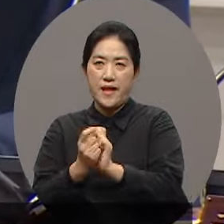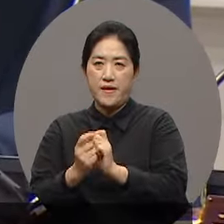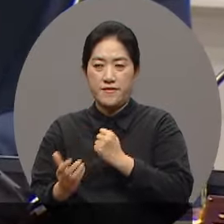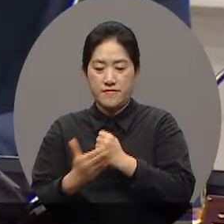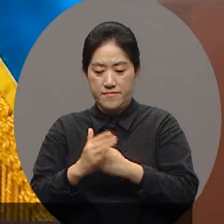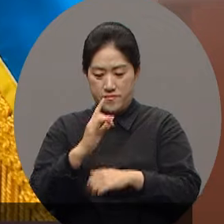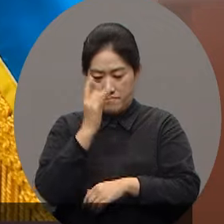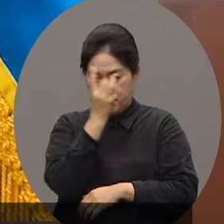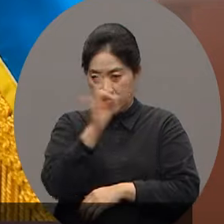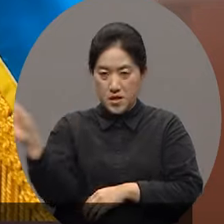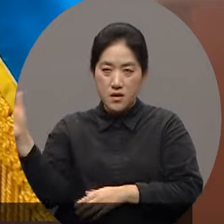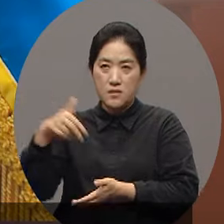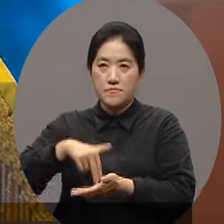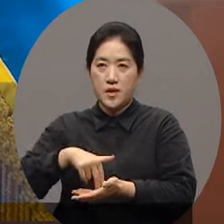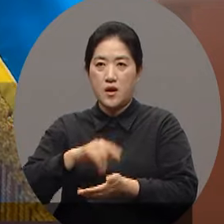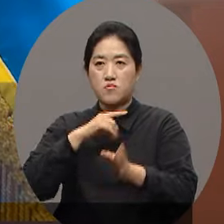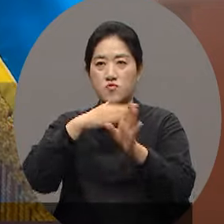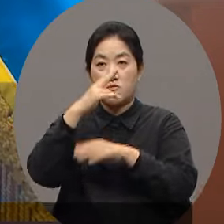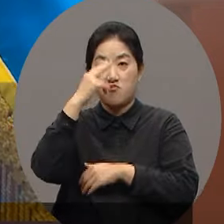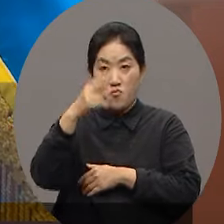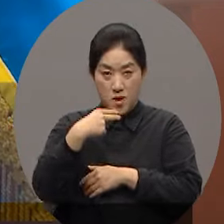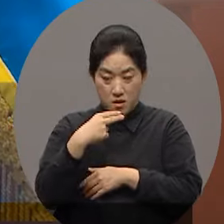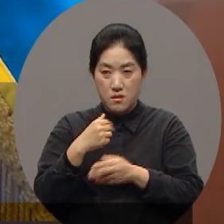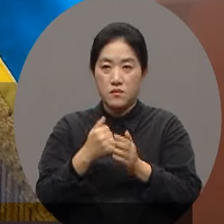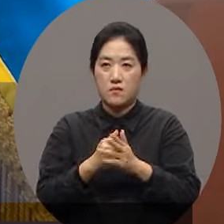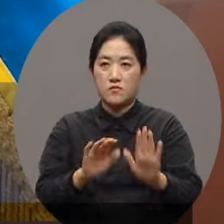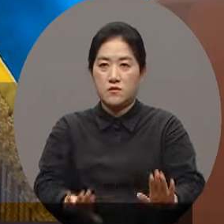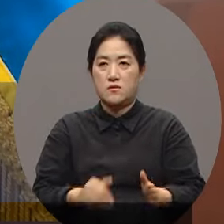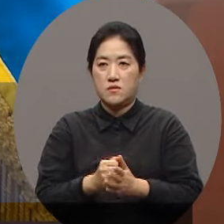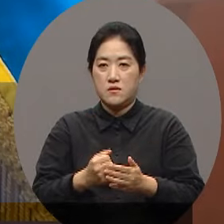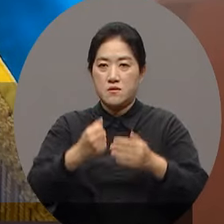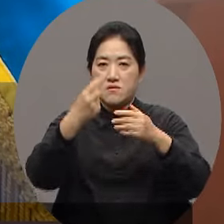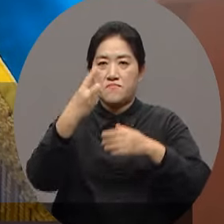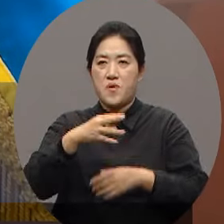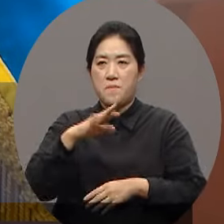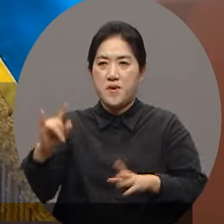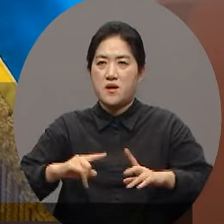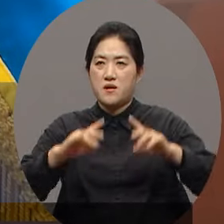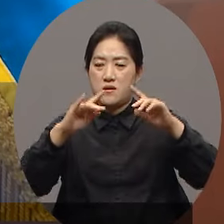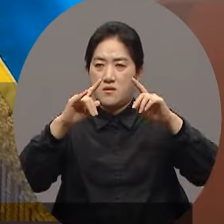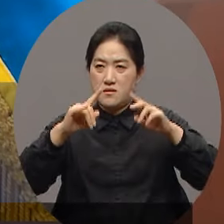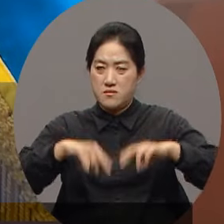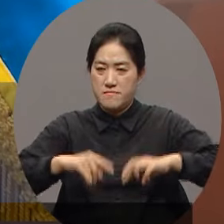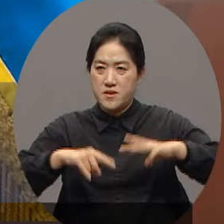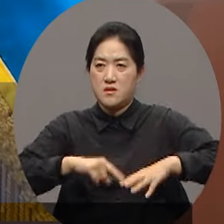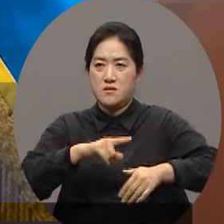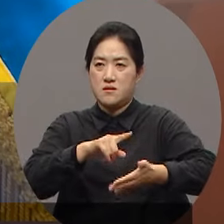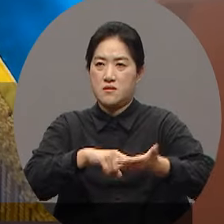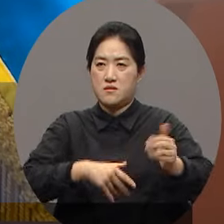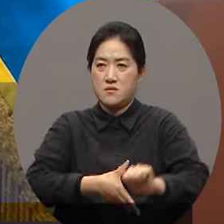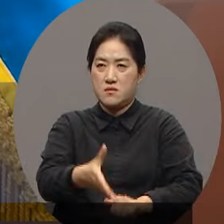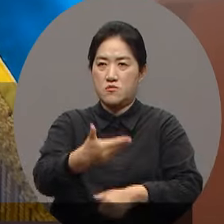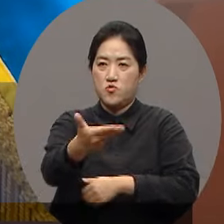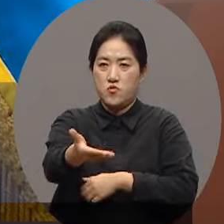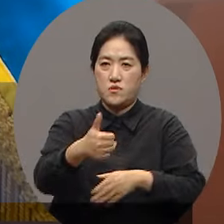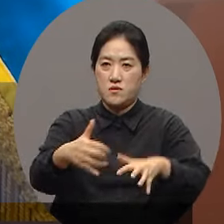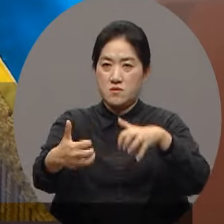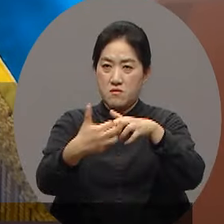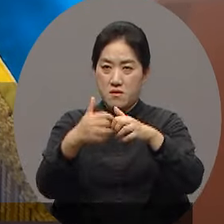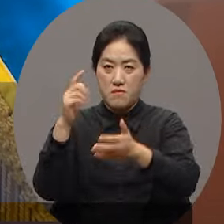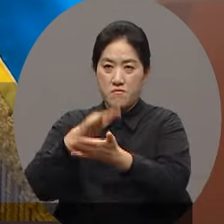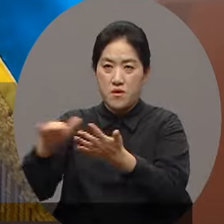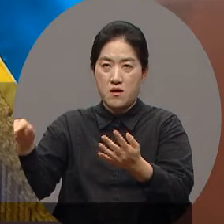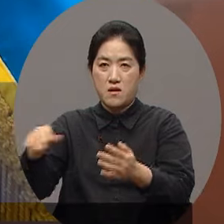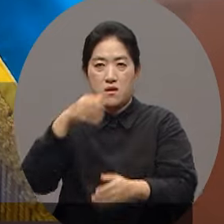말했습니다. 북한이 도발해 온다면 우리는 이를 몇 배로 응징할 것입니다.